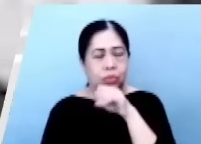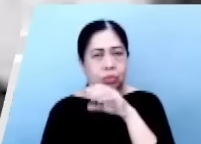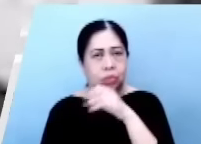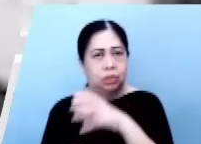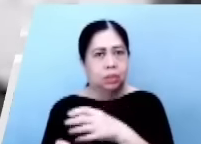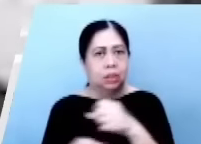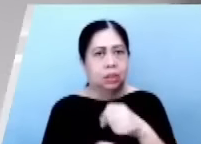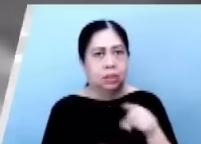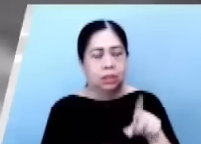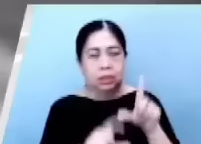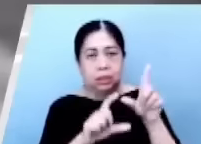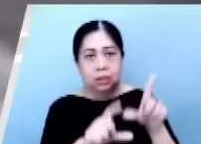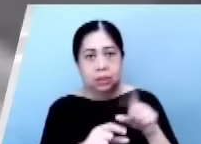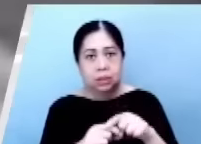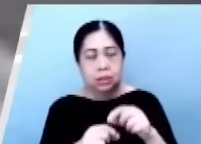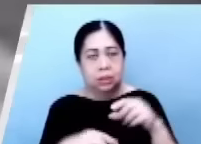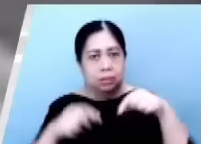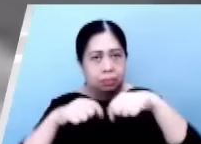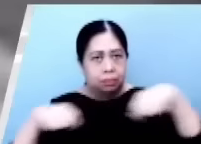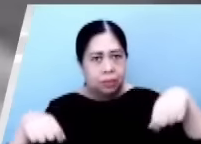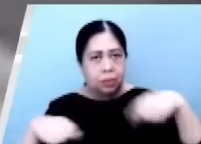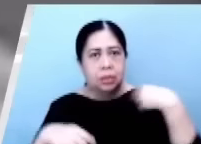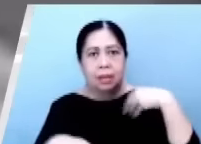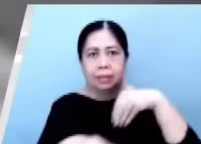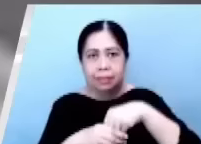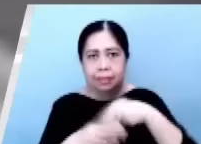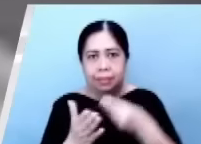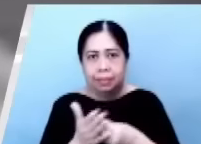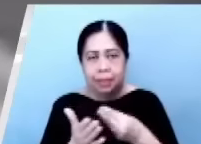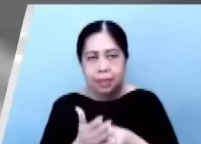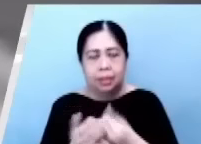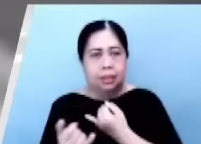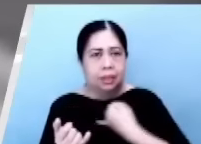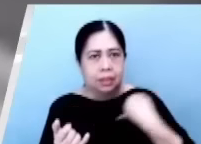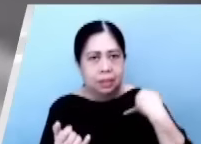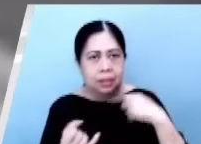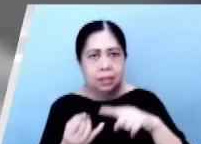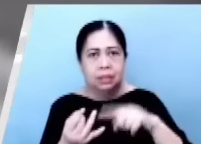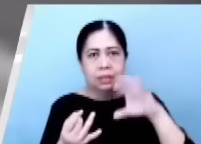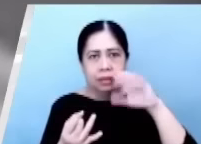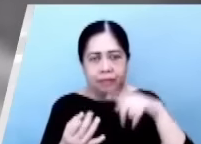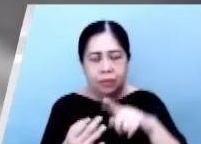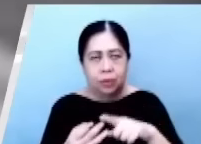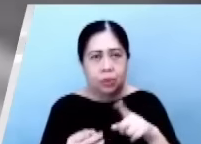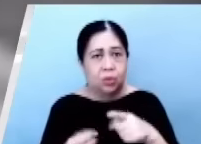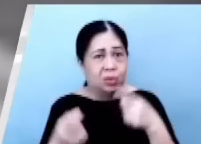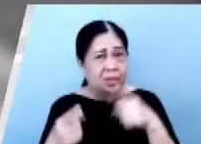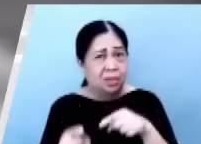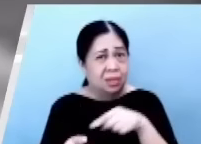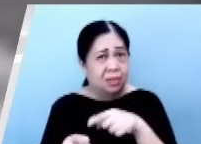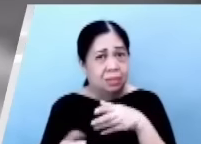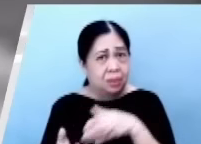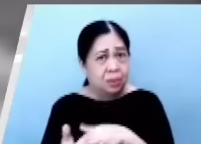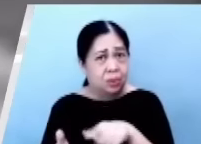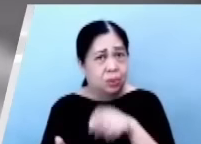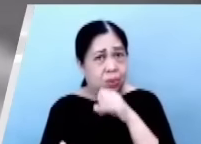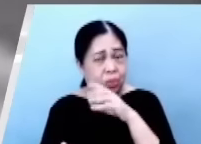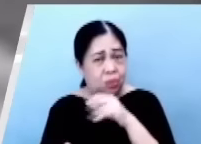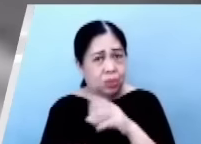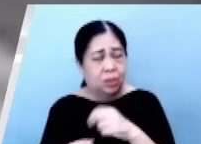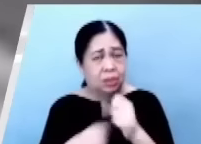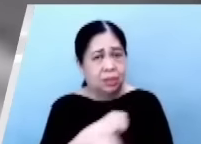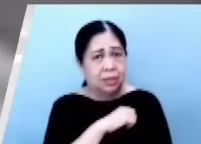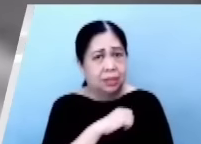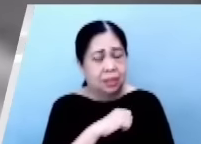suspect ang isang pouch na may lamang pera, alahas at cellphone. Ang karumal-dumal na pag-atake sa lola at pagdinakaw,